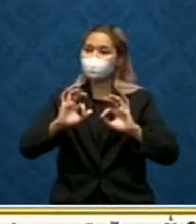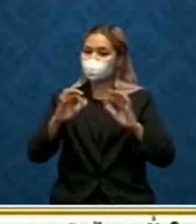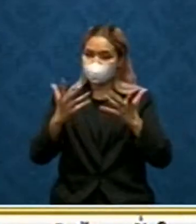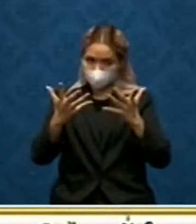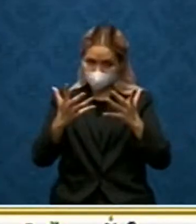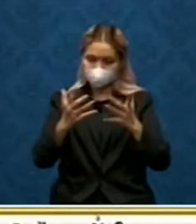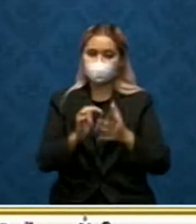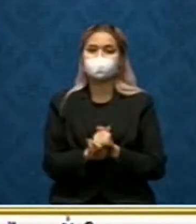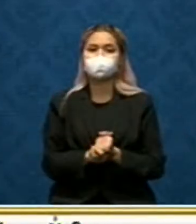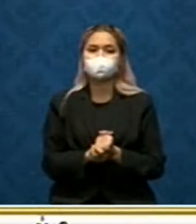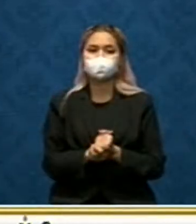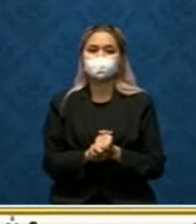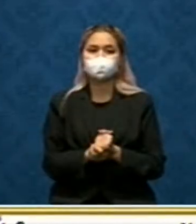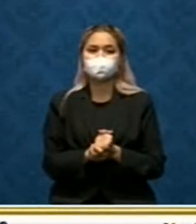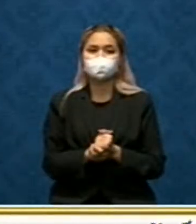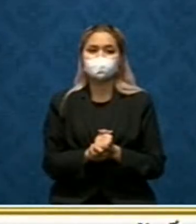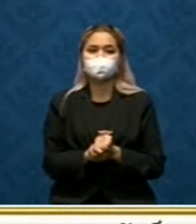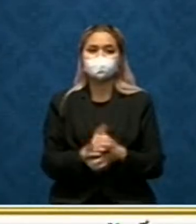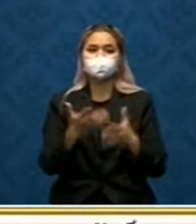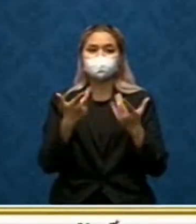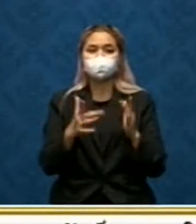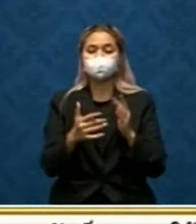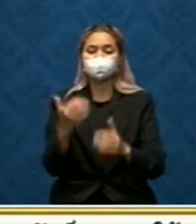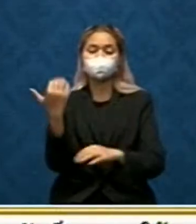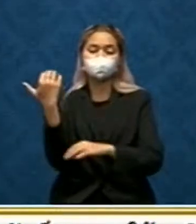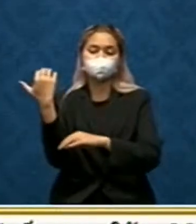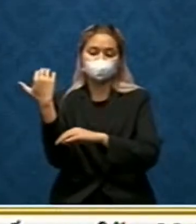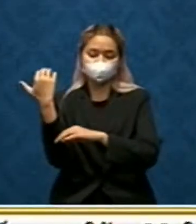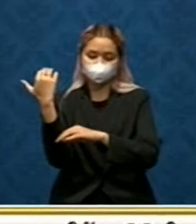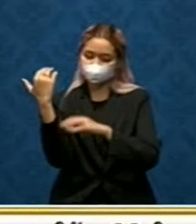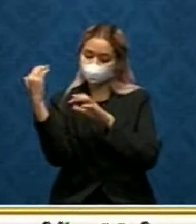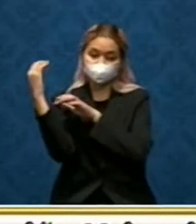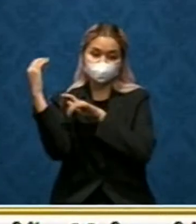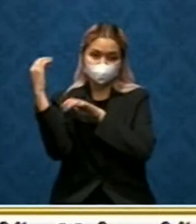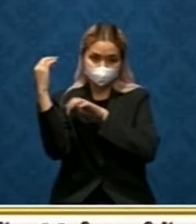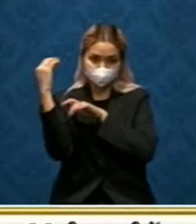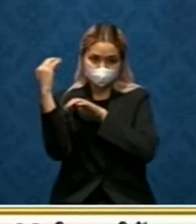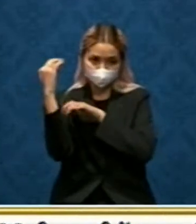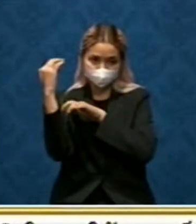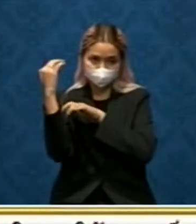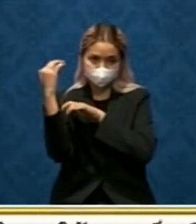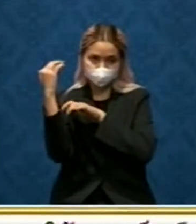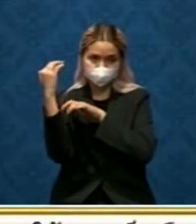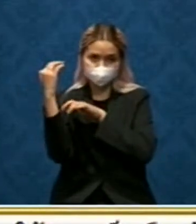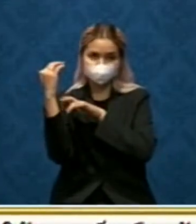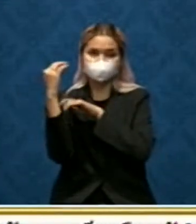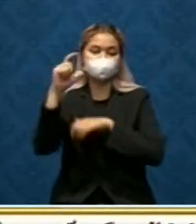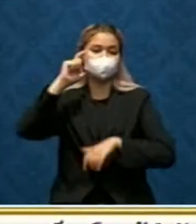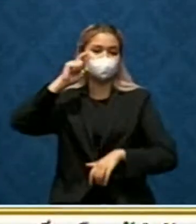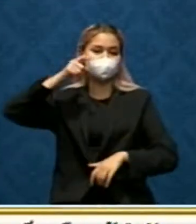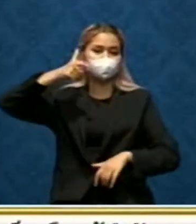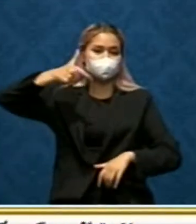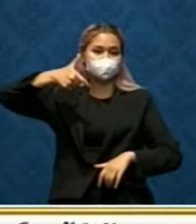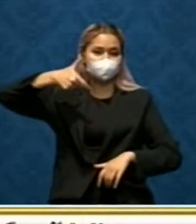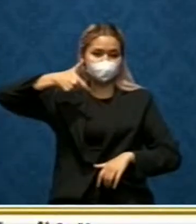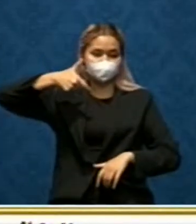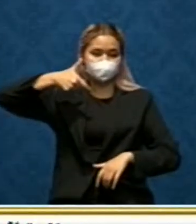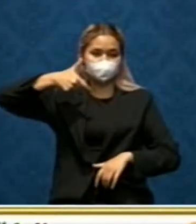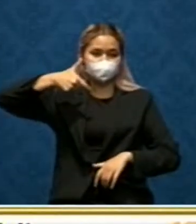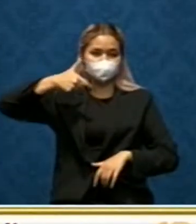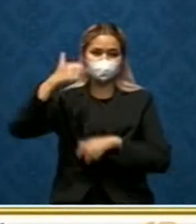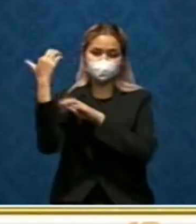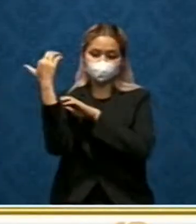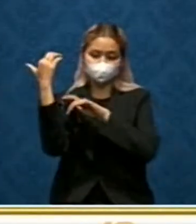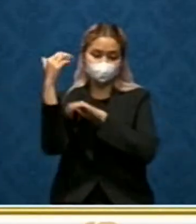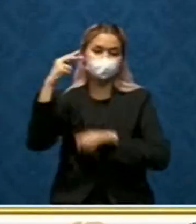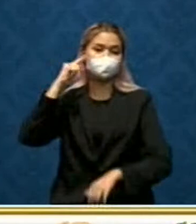แล้วเกิอะไรข้ทนี้ อาจจะยาวกำคอมพิวเตอรมาเลยที่นี้วันนี้คอลเซ็เตอร์ อรา